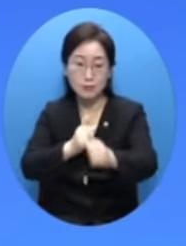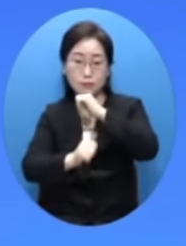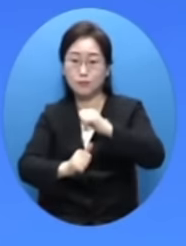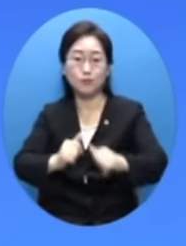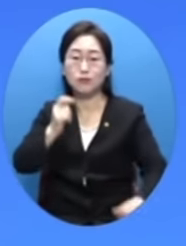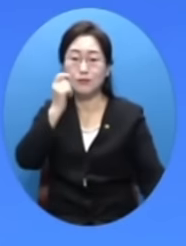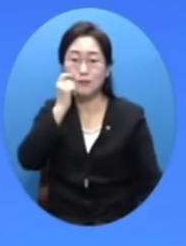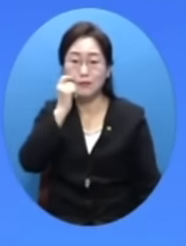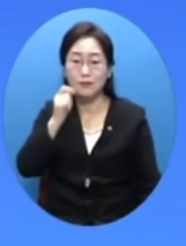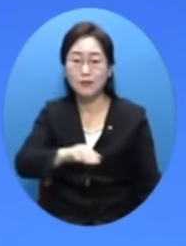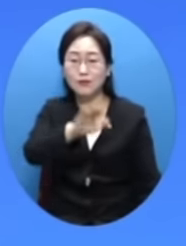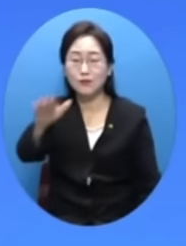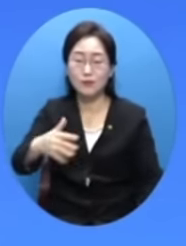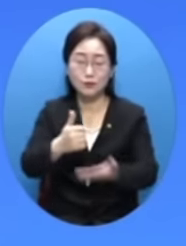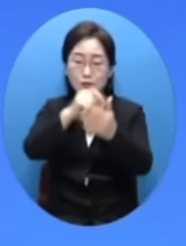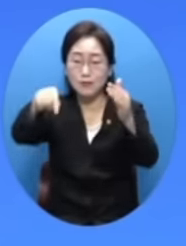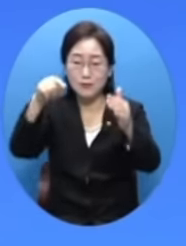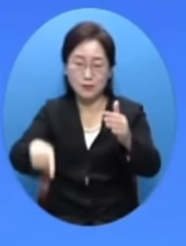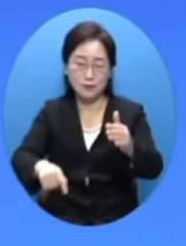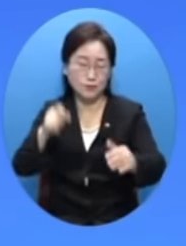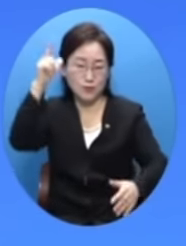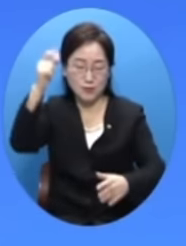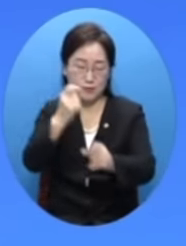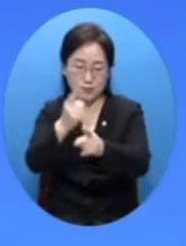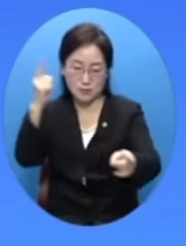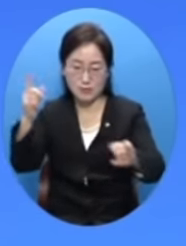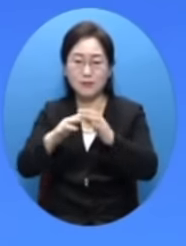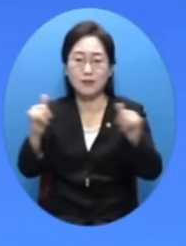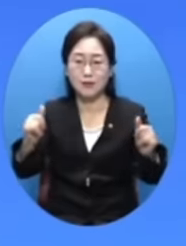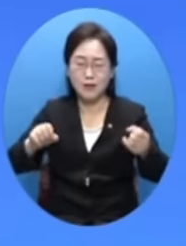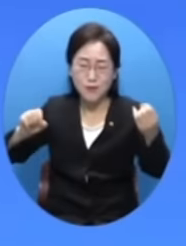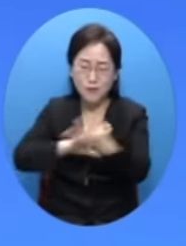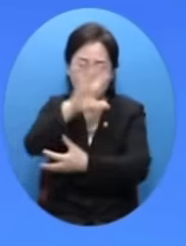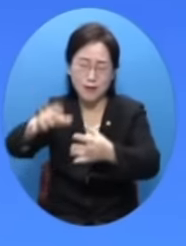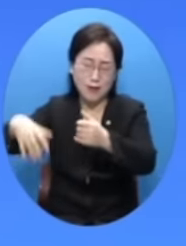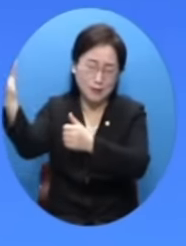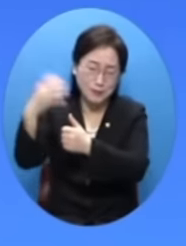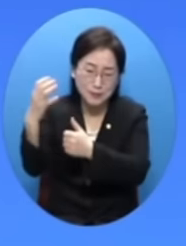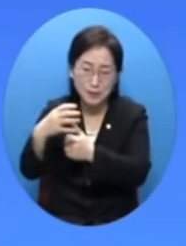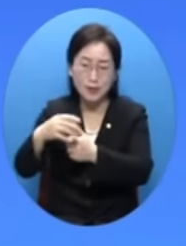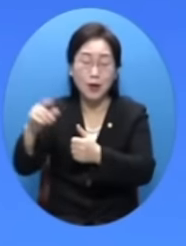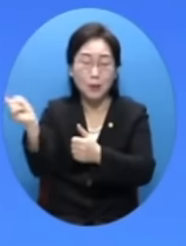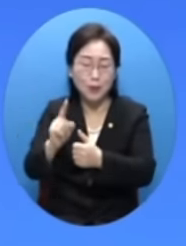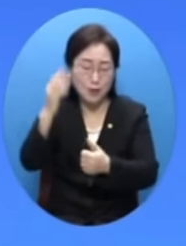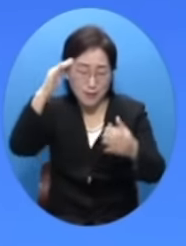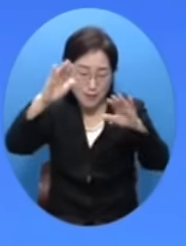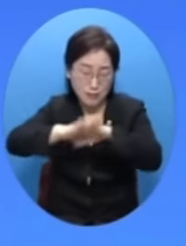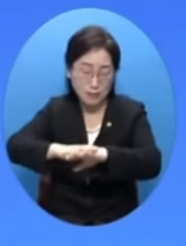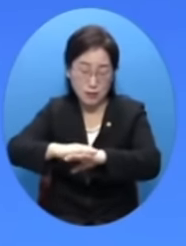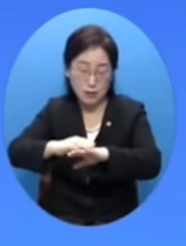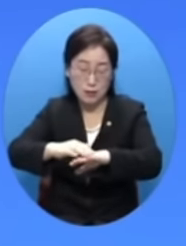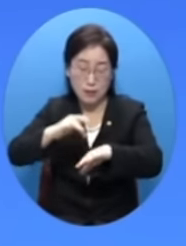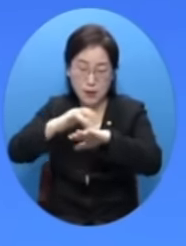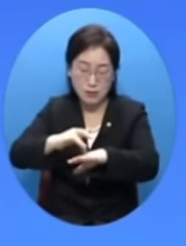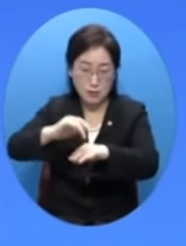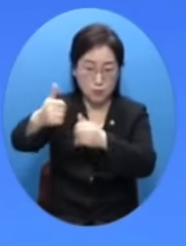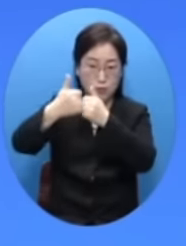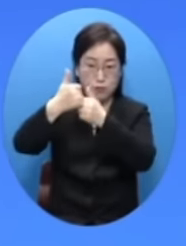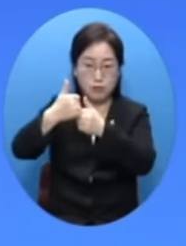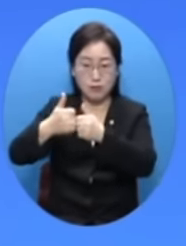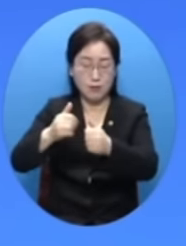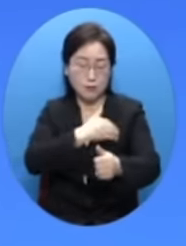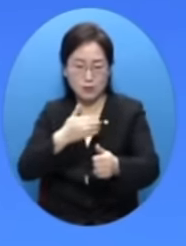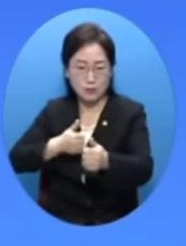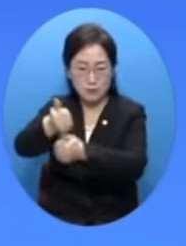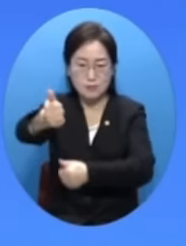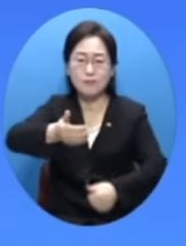없습니다. 우리는 주님 안에서 위대한 승리자입니다. 환난과 핍박과 어떤 흑암의 세력의 도전도 우리는 넉넉히 이길 수가 있는